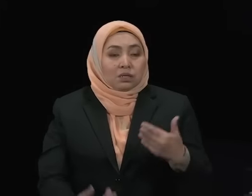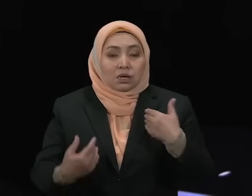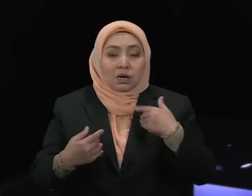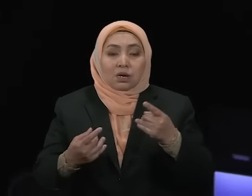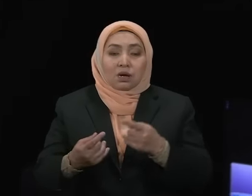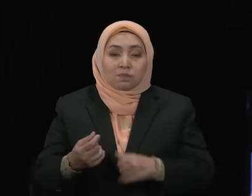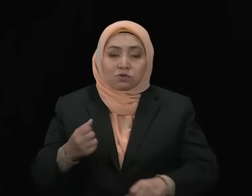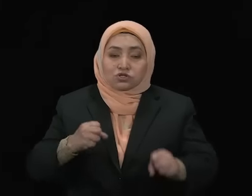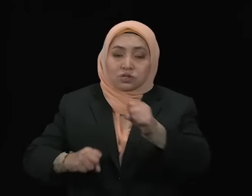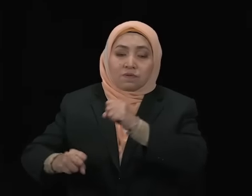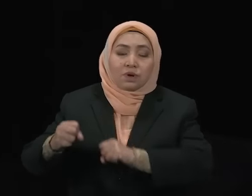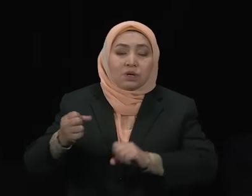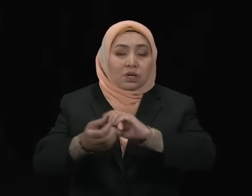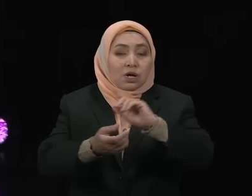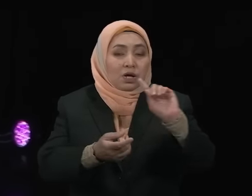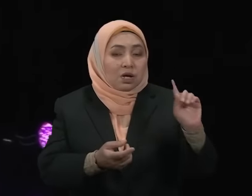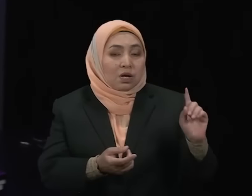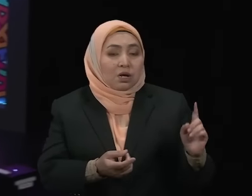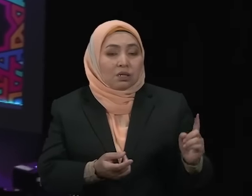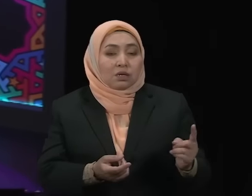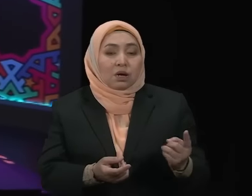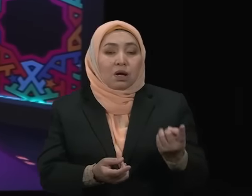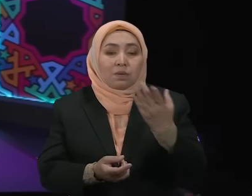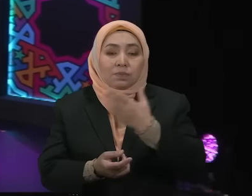أجعلتم سقاية